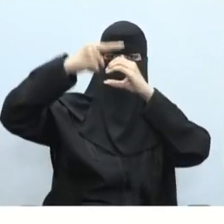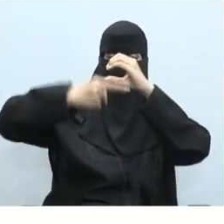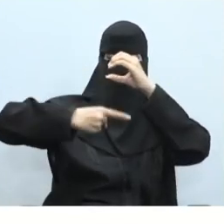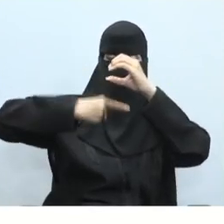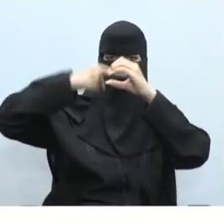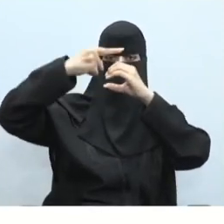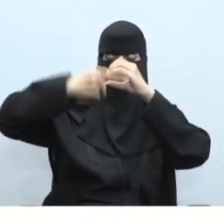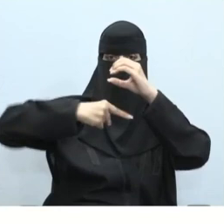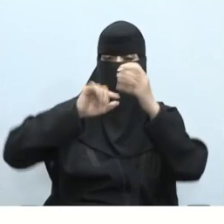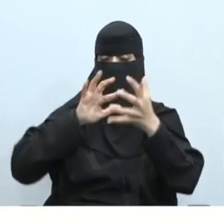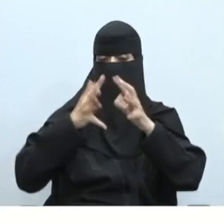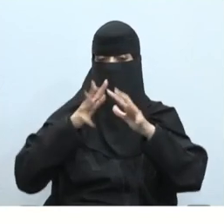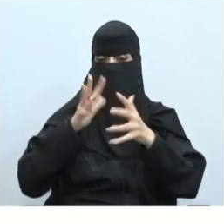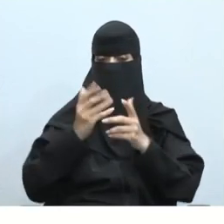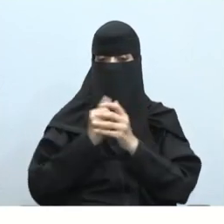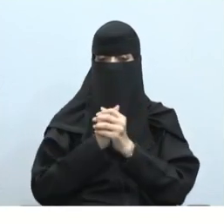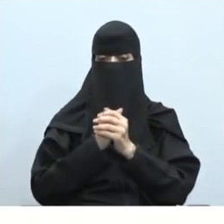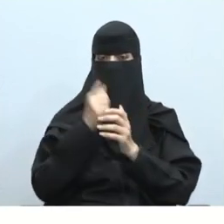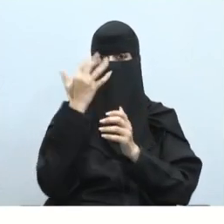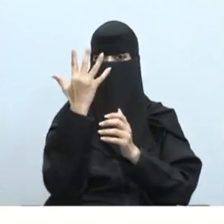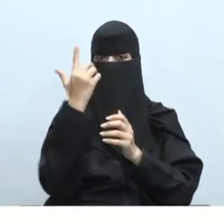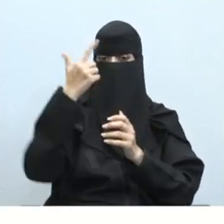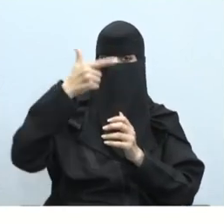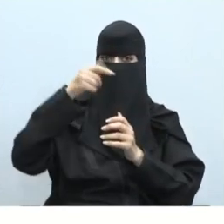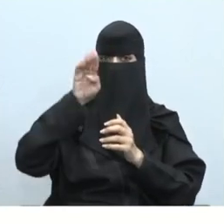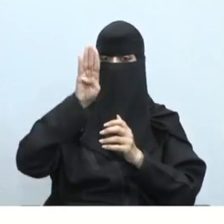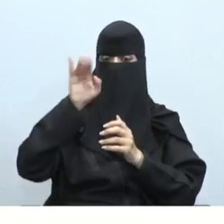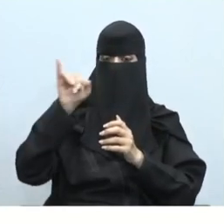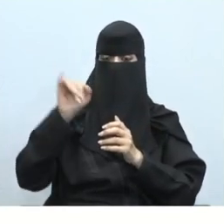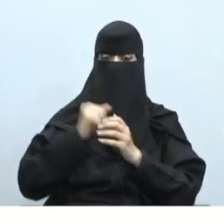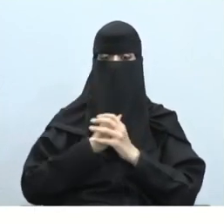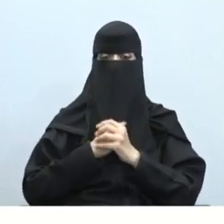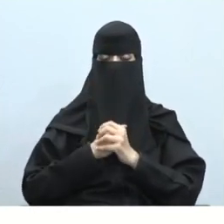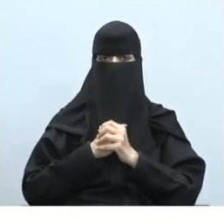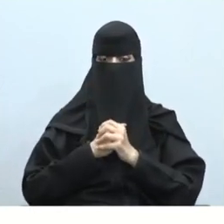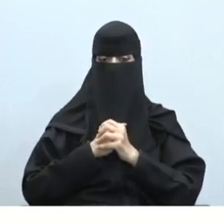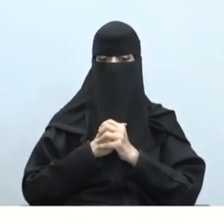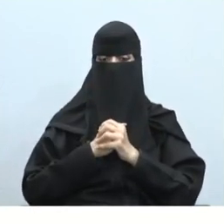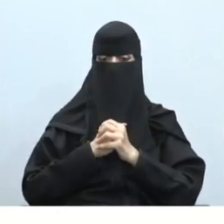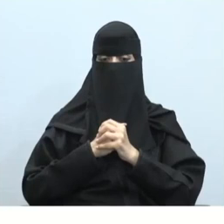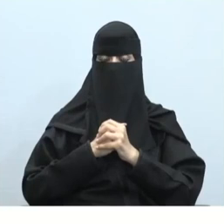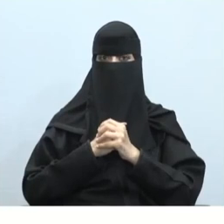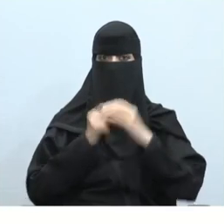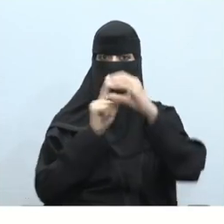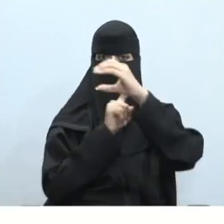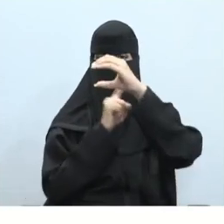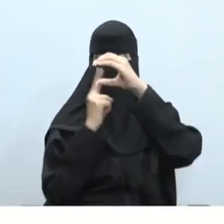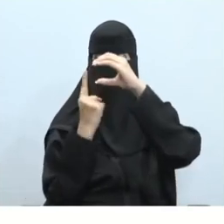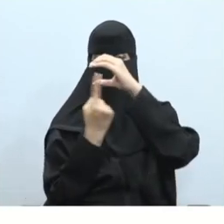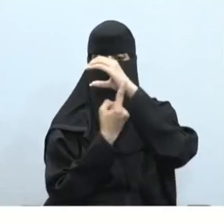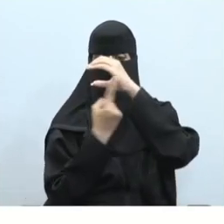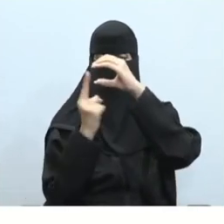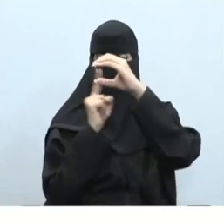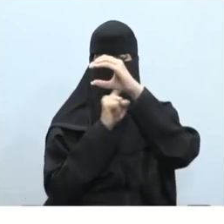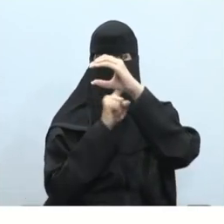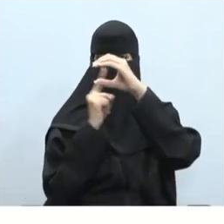ابنائي وبنات الطلاب بنحو ماذا بنحو 75 كيلو متر اذ يبلغ طول المحيط